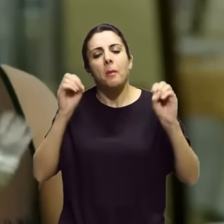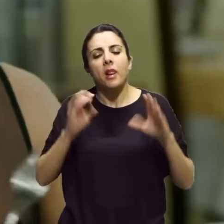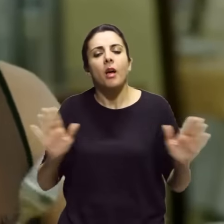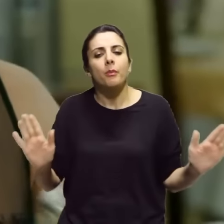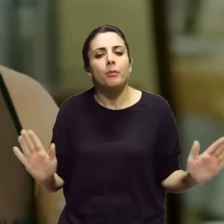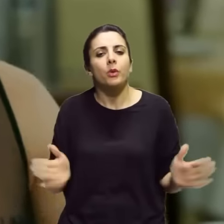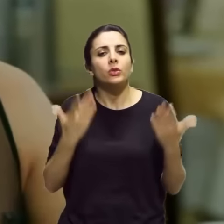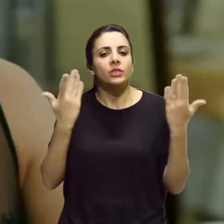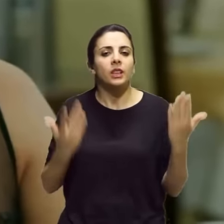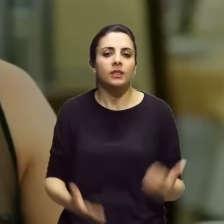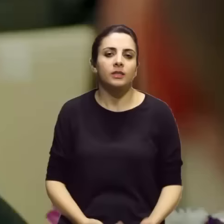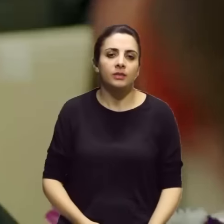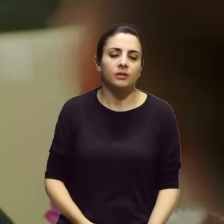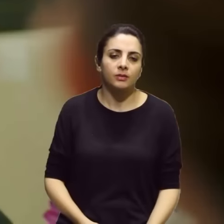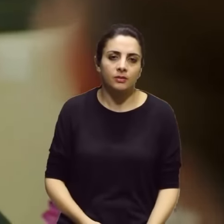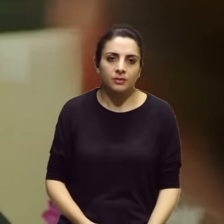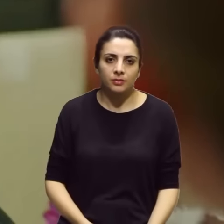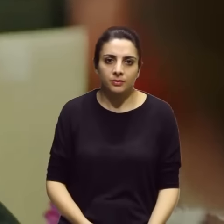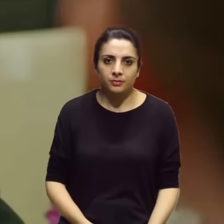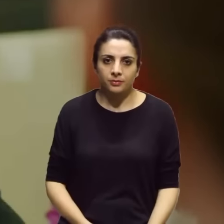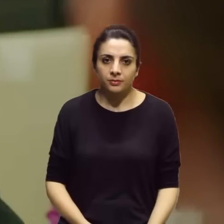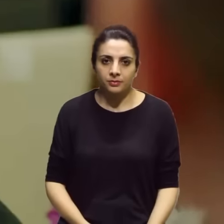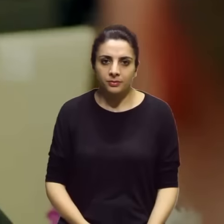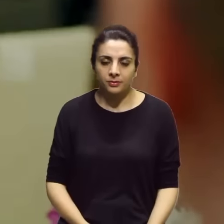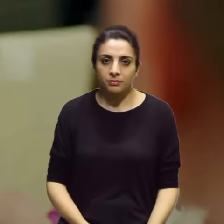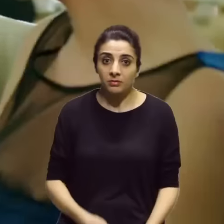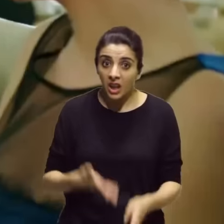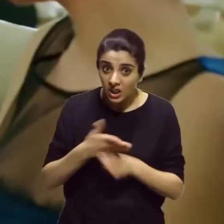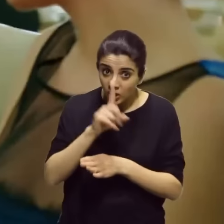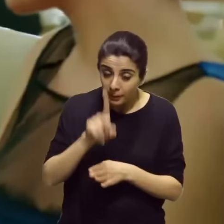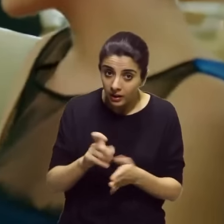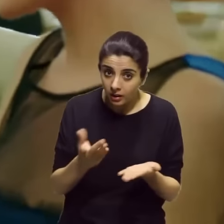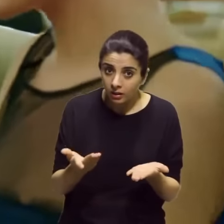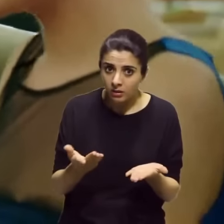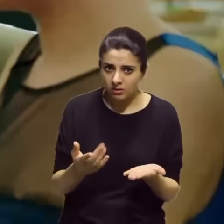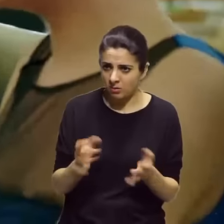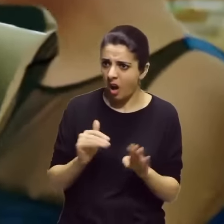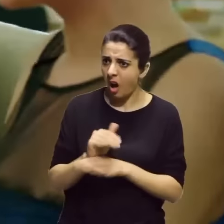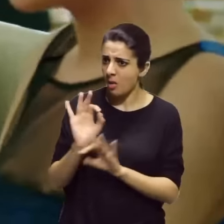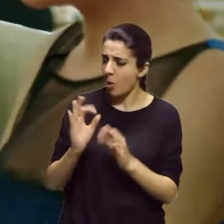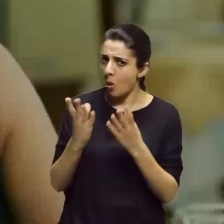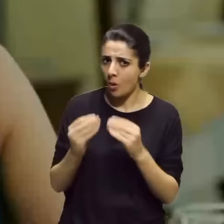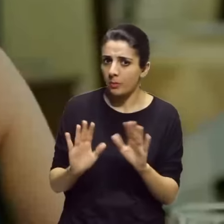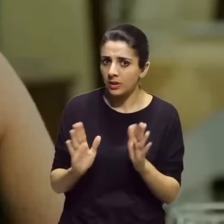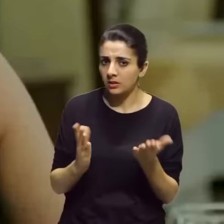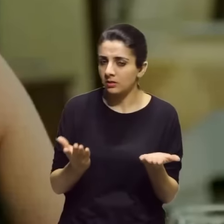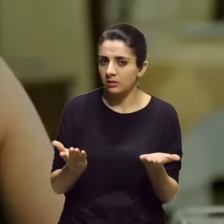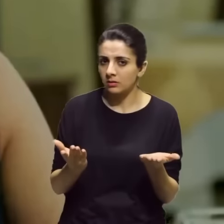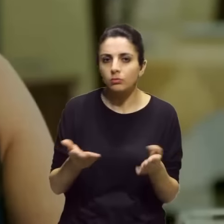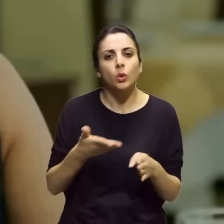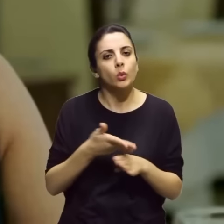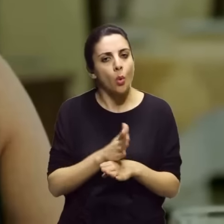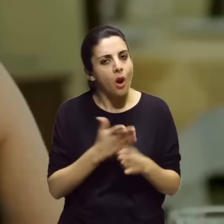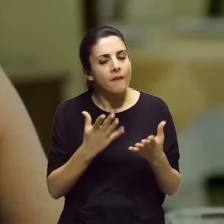çayıra, Mevlam kayıra. Bir yandan da yemek yiyorlar. Hadi canım sen de. Böyle hayat mı olur?